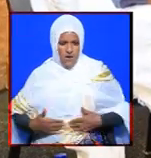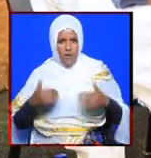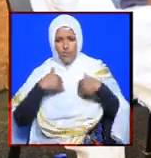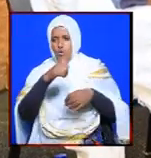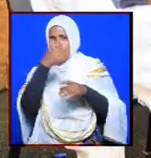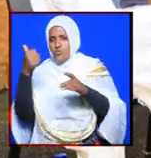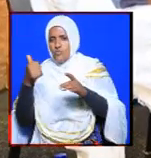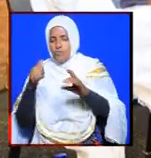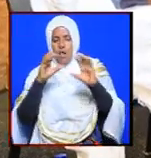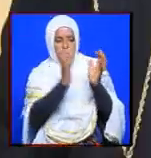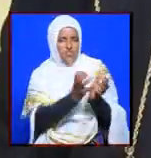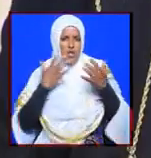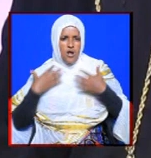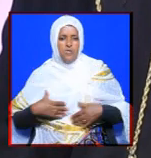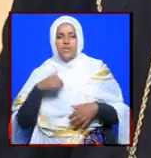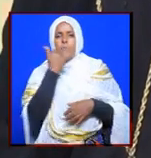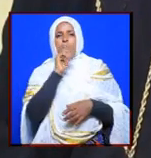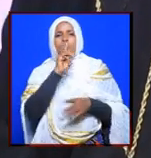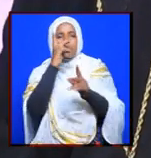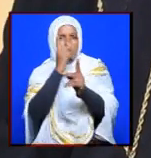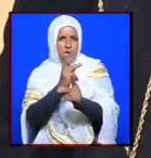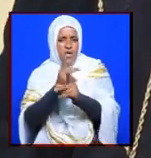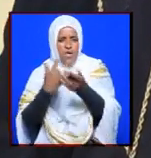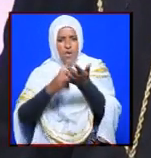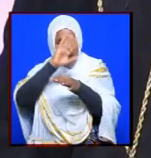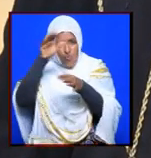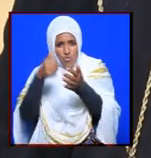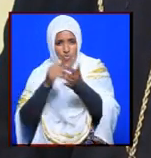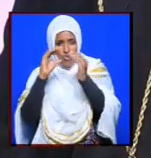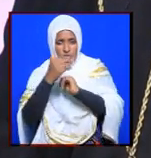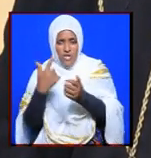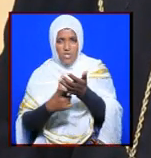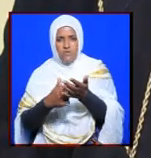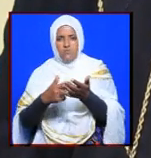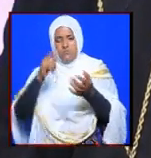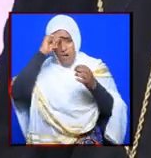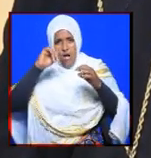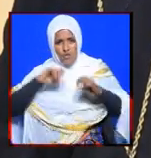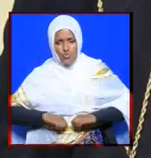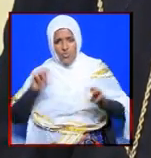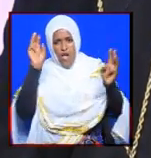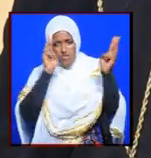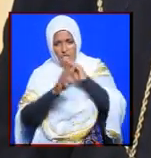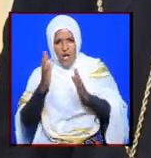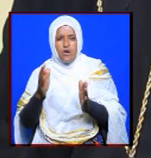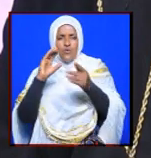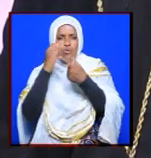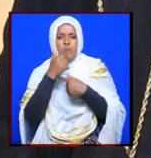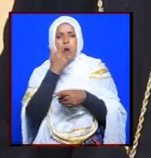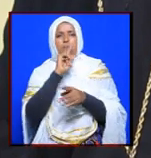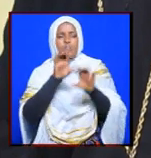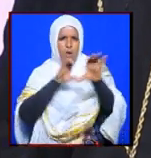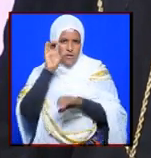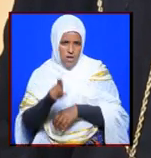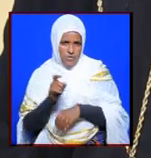ሌሎች ባለድርሻ አካላትም ካሉ ከማን ምን ይጠበቃል? ይሄ ሁሉ ከሆነ እንግዲህ የእነዚህ አካላት አስቸጋሪ ሁኔታ ማን